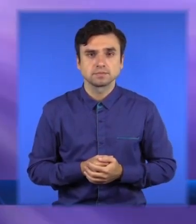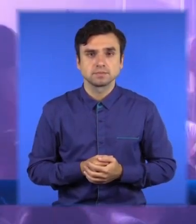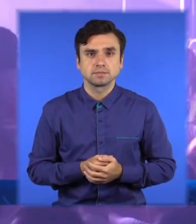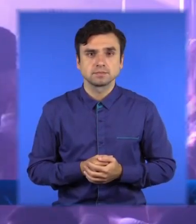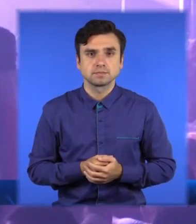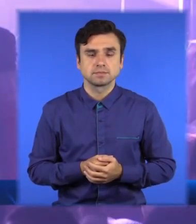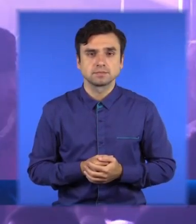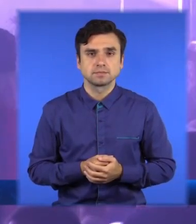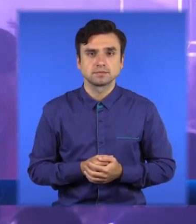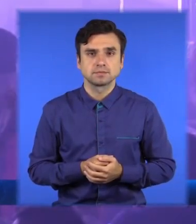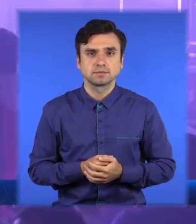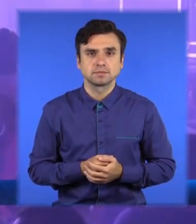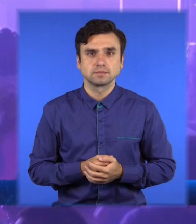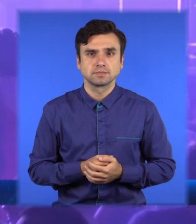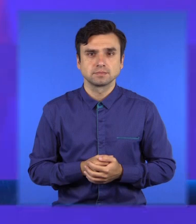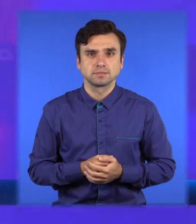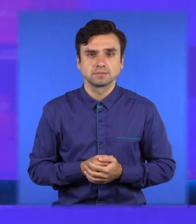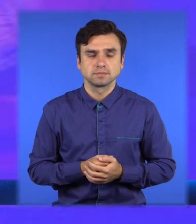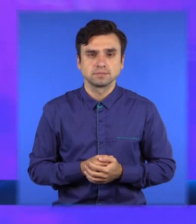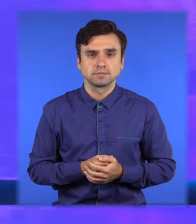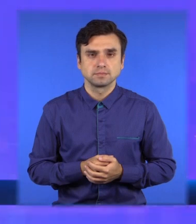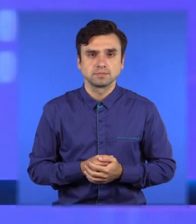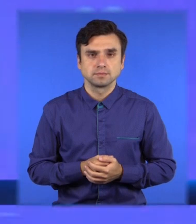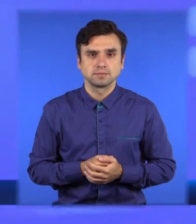та Монатік – чудове поєднання у Кривому Розі.